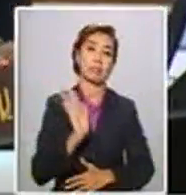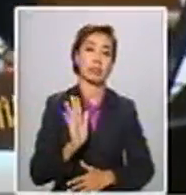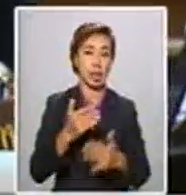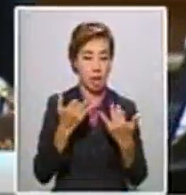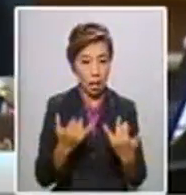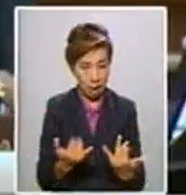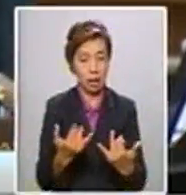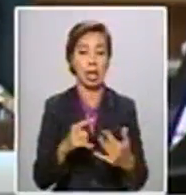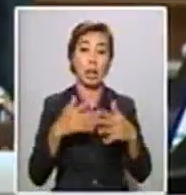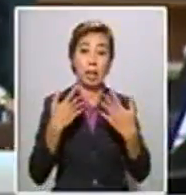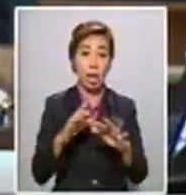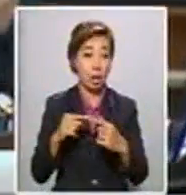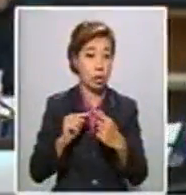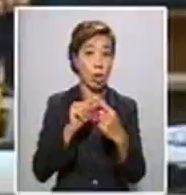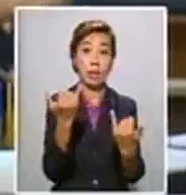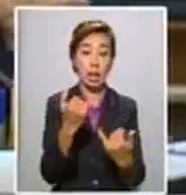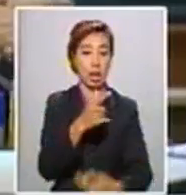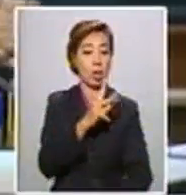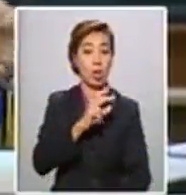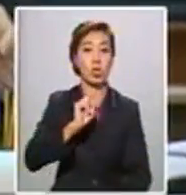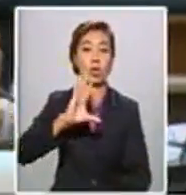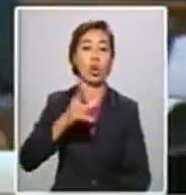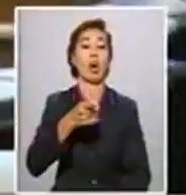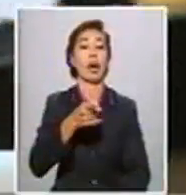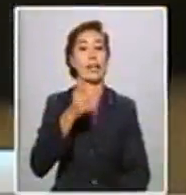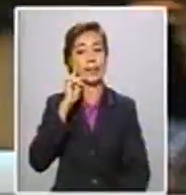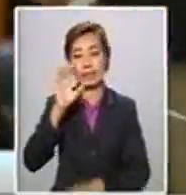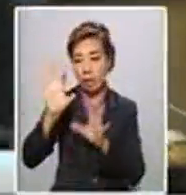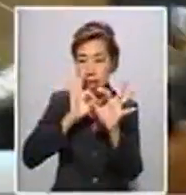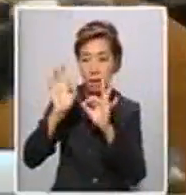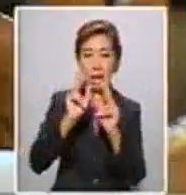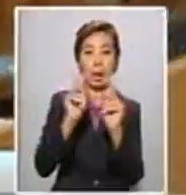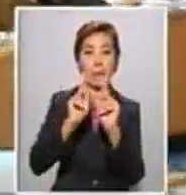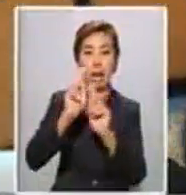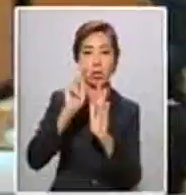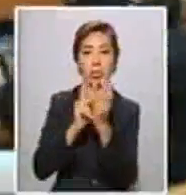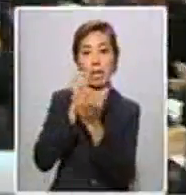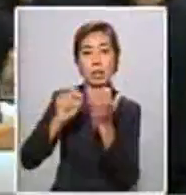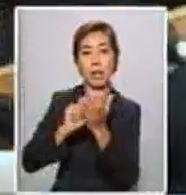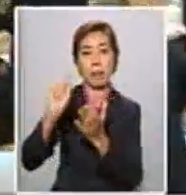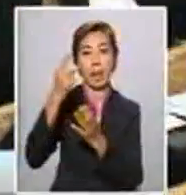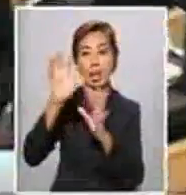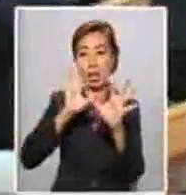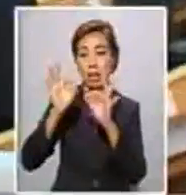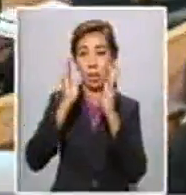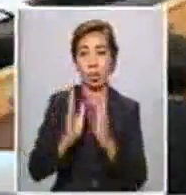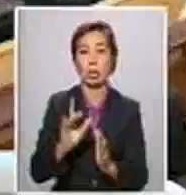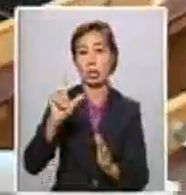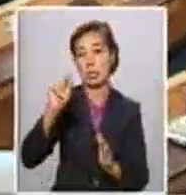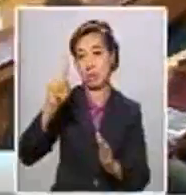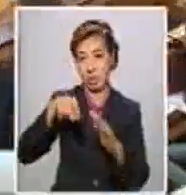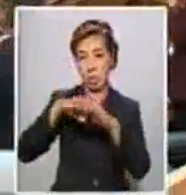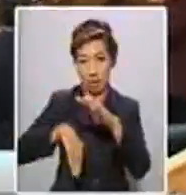อไปหลังจากนี้คณะรักษาความสงบแห่งชาติหรือคสช.จะต้องตั้งคณะกรรมการร่างรัฐธรรมนูญจำนวนไม่เกิน21คนขึ้นม